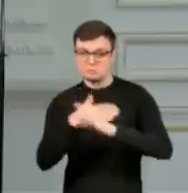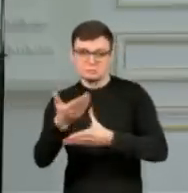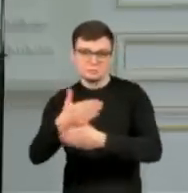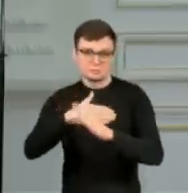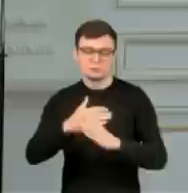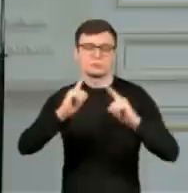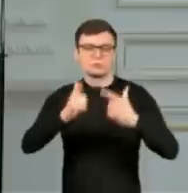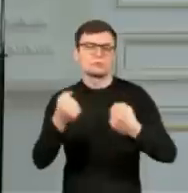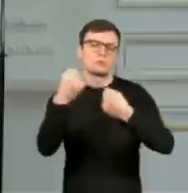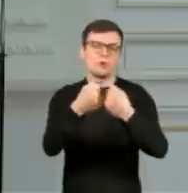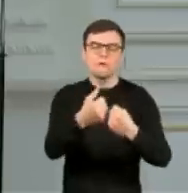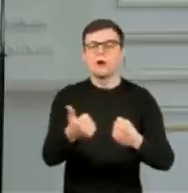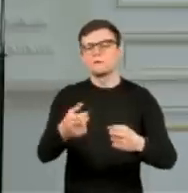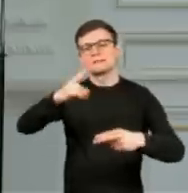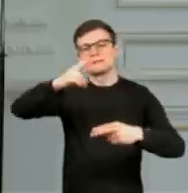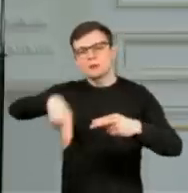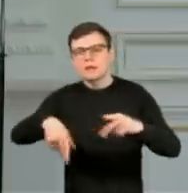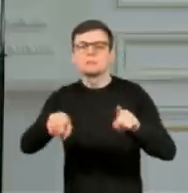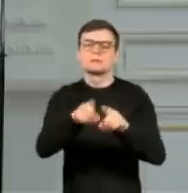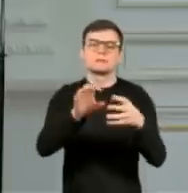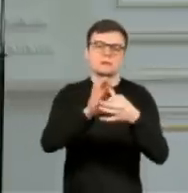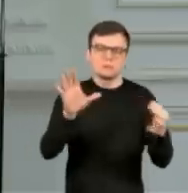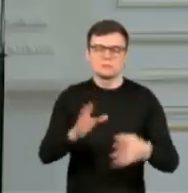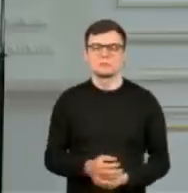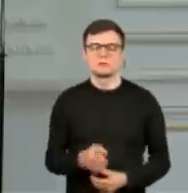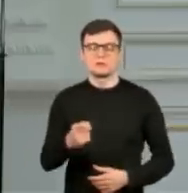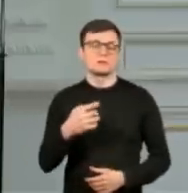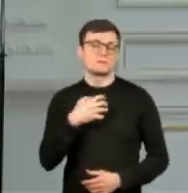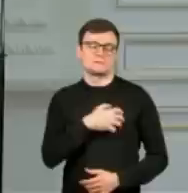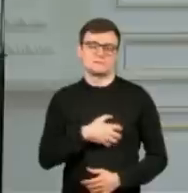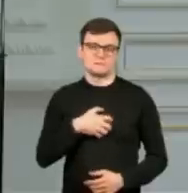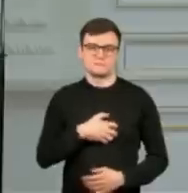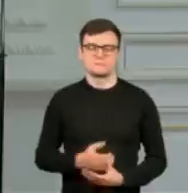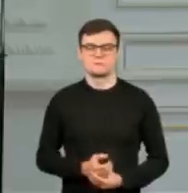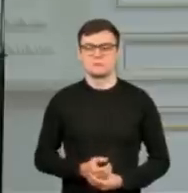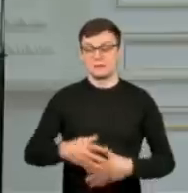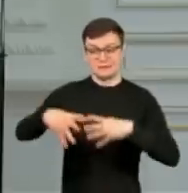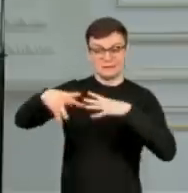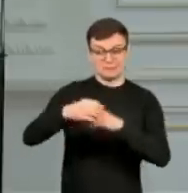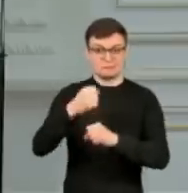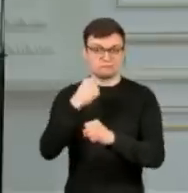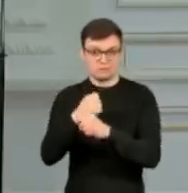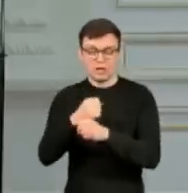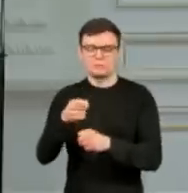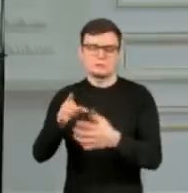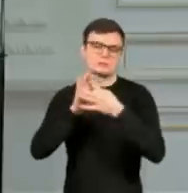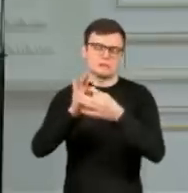už apsisprendimą ir nepriklausomybę, yra svarbus tarpusavio santykių